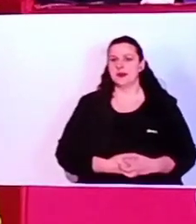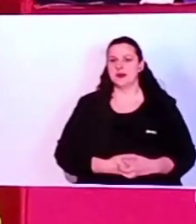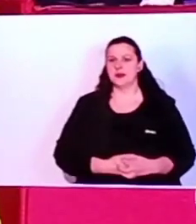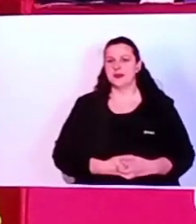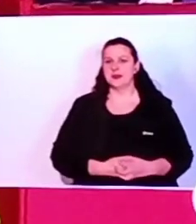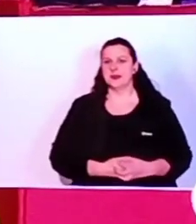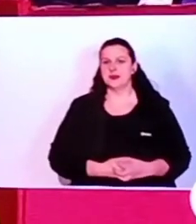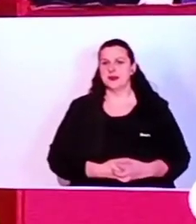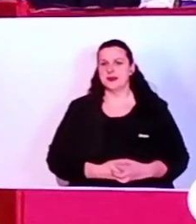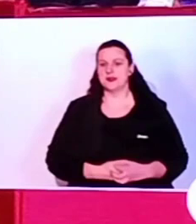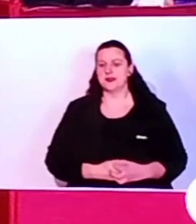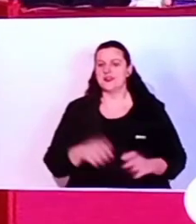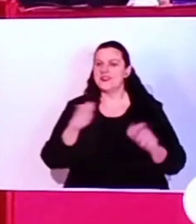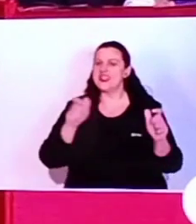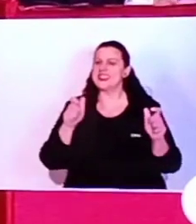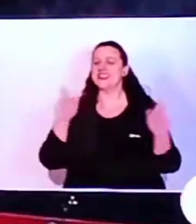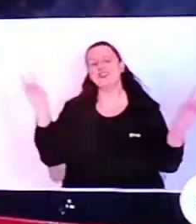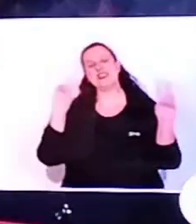falles!